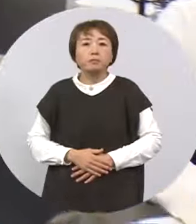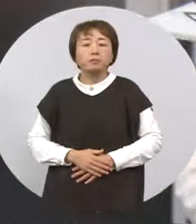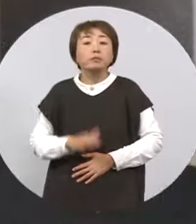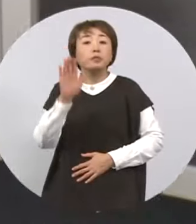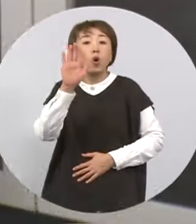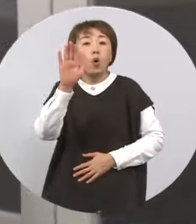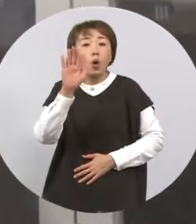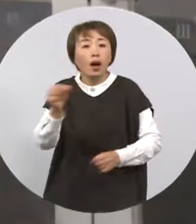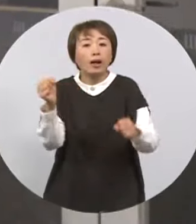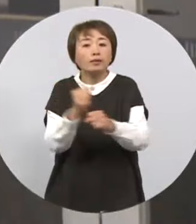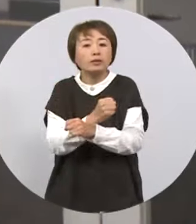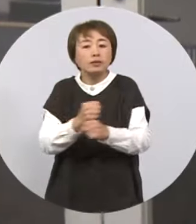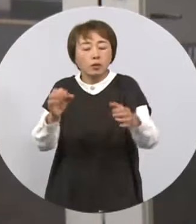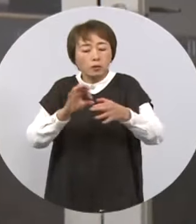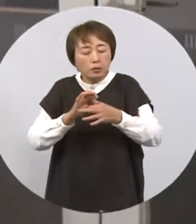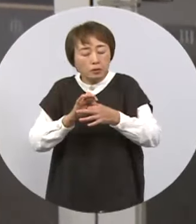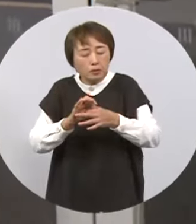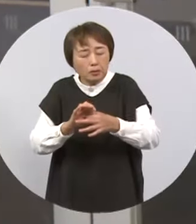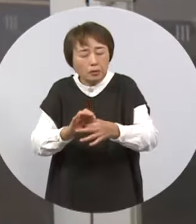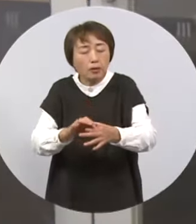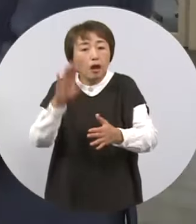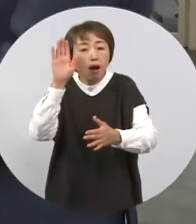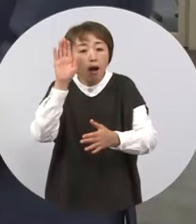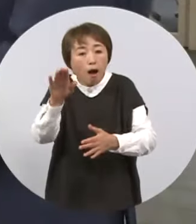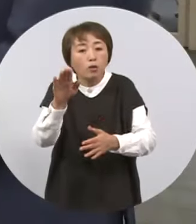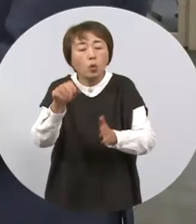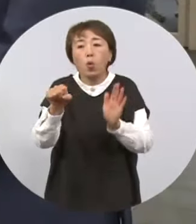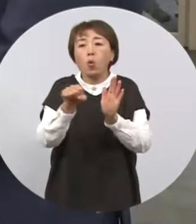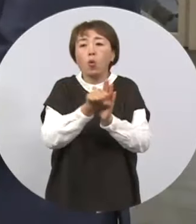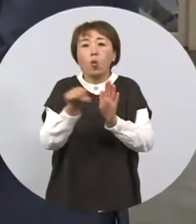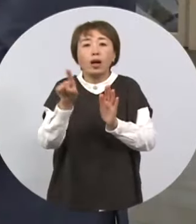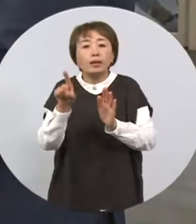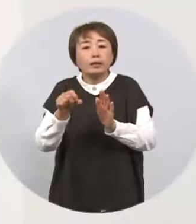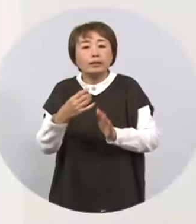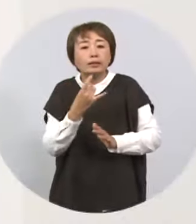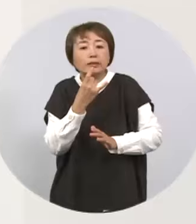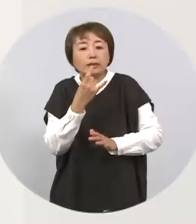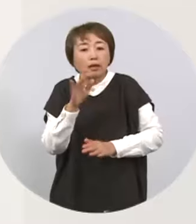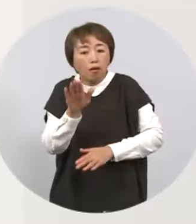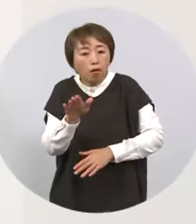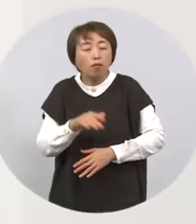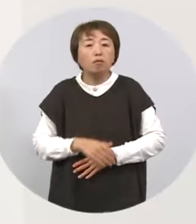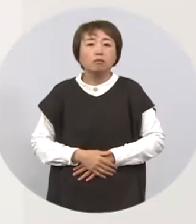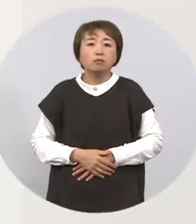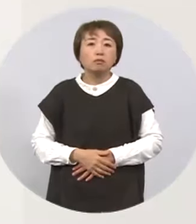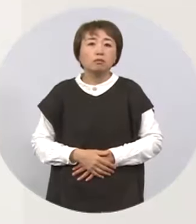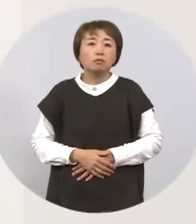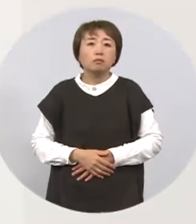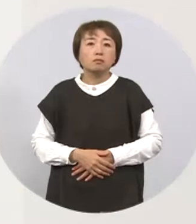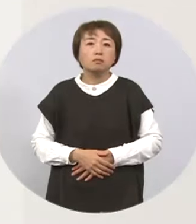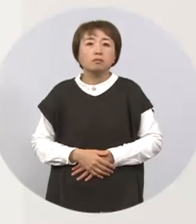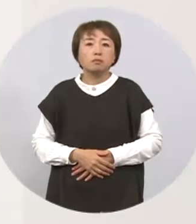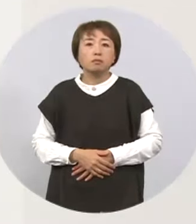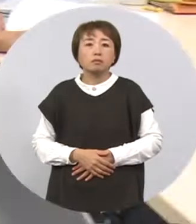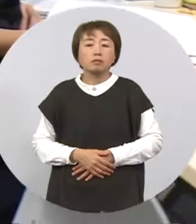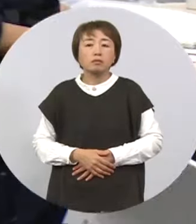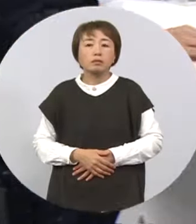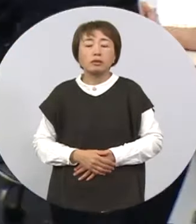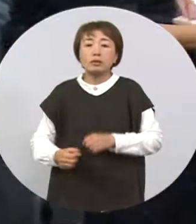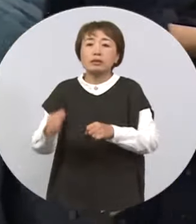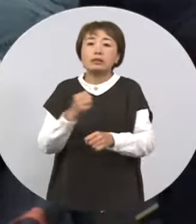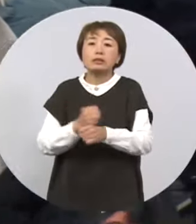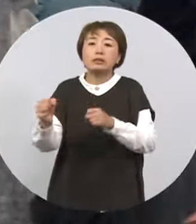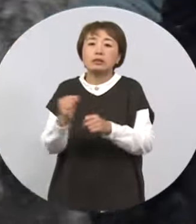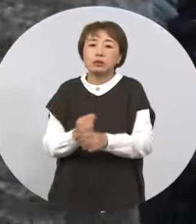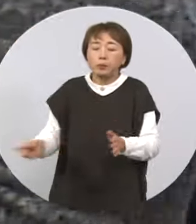を続けていく先にどんな効果を期待されていますか？ はい、この事業を通してですね、今後一